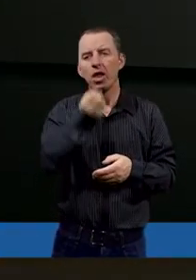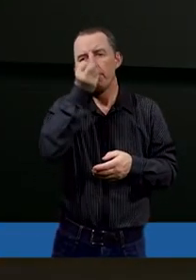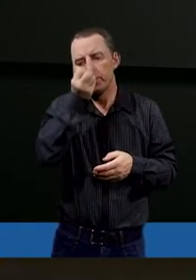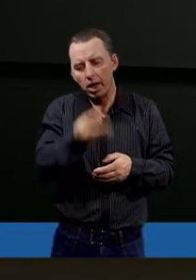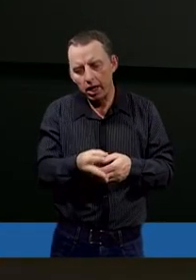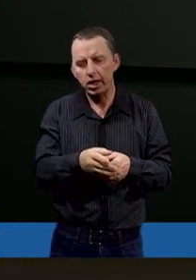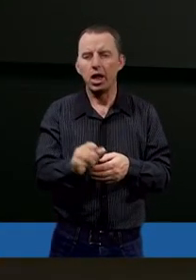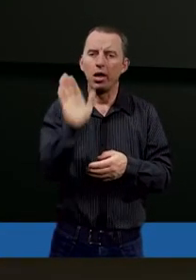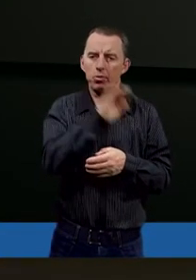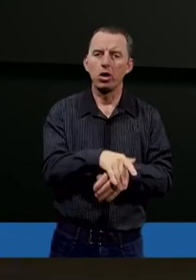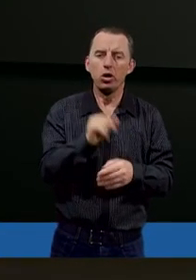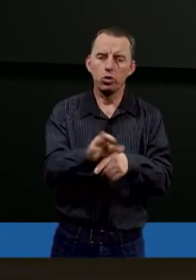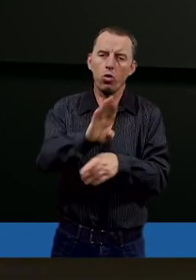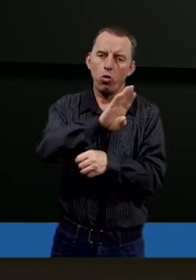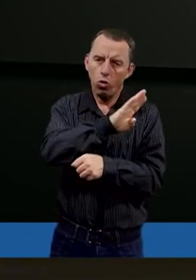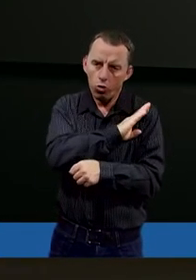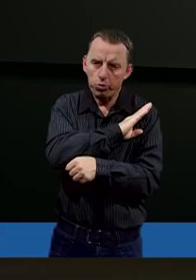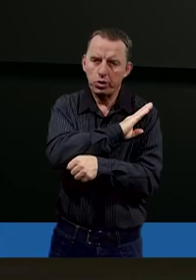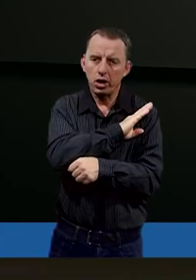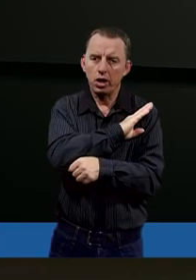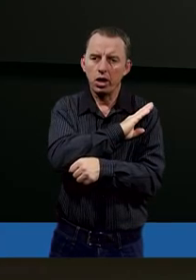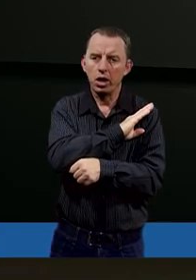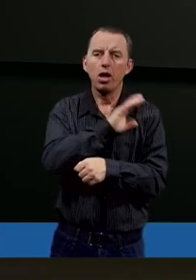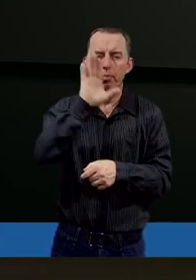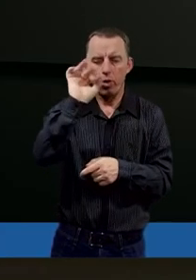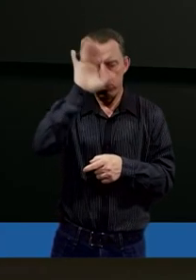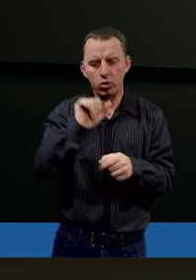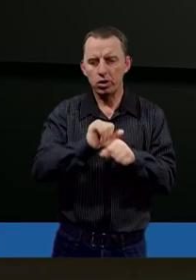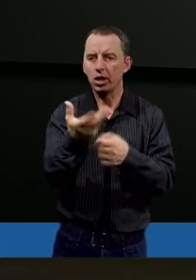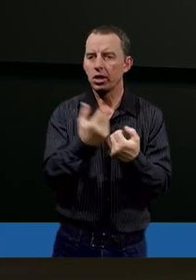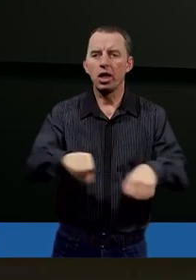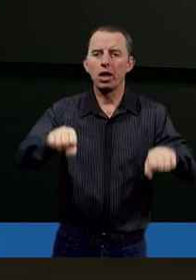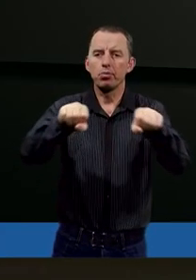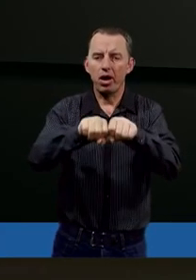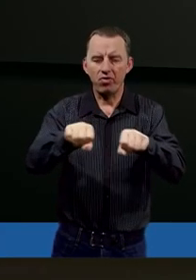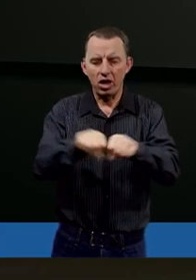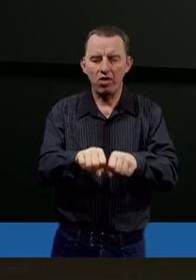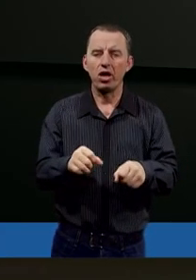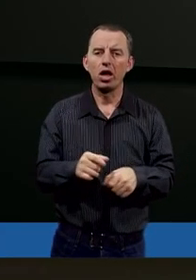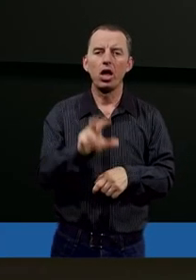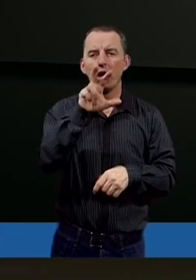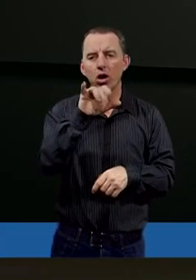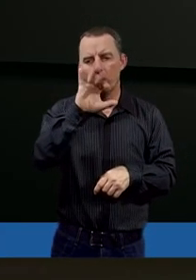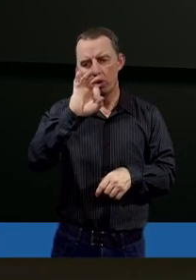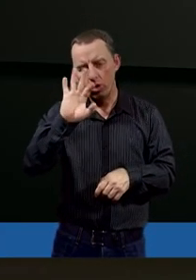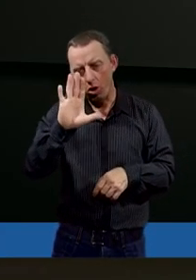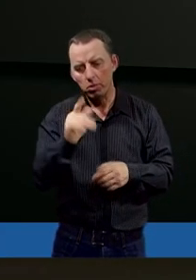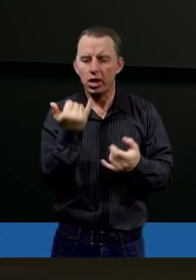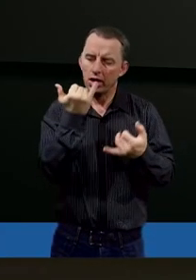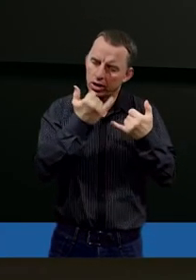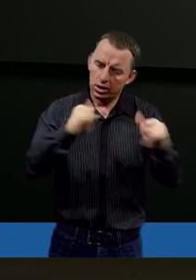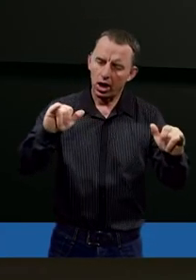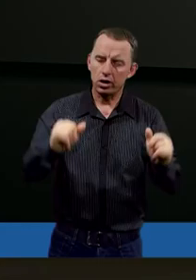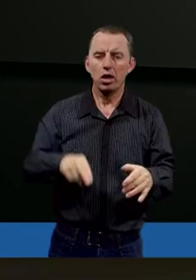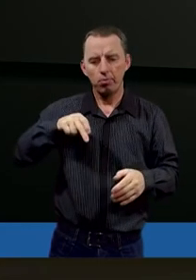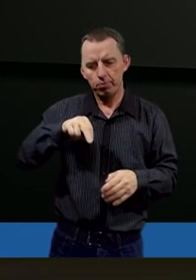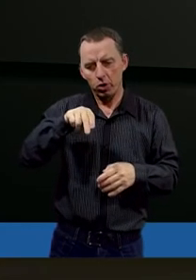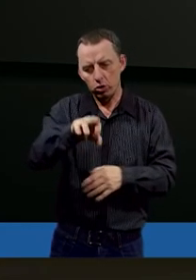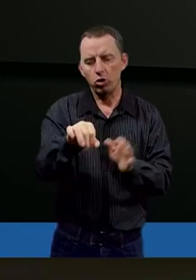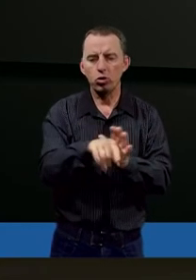przeklinaj Boga i umrzej, bo on jest niesprawiedliwy. Hiob inaczej podchodził do tego